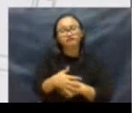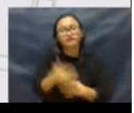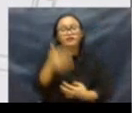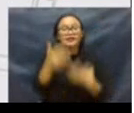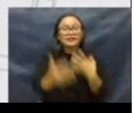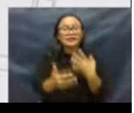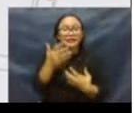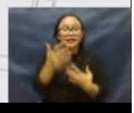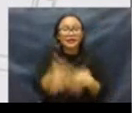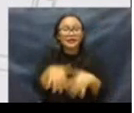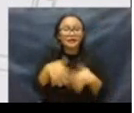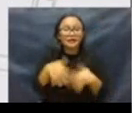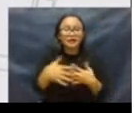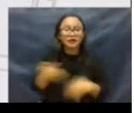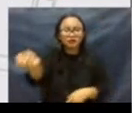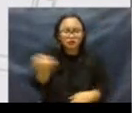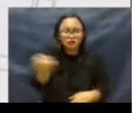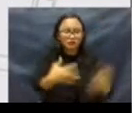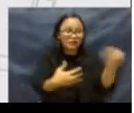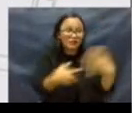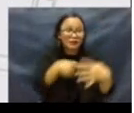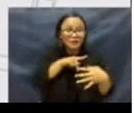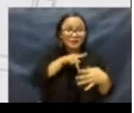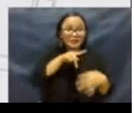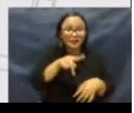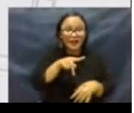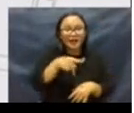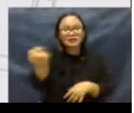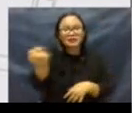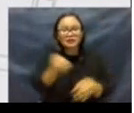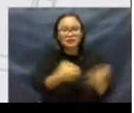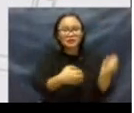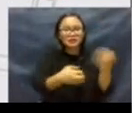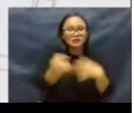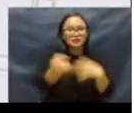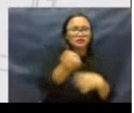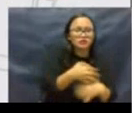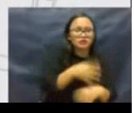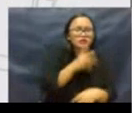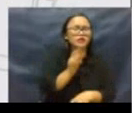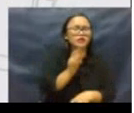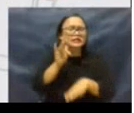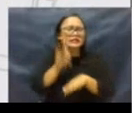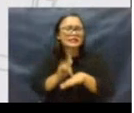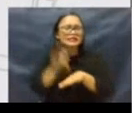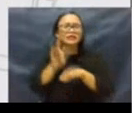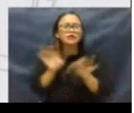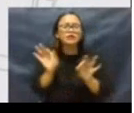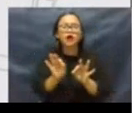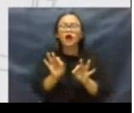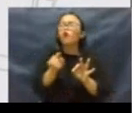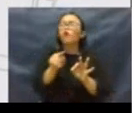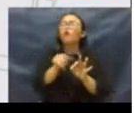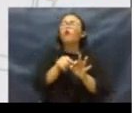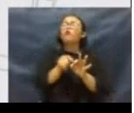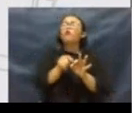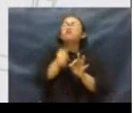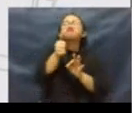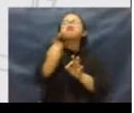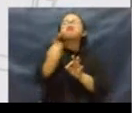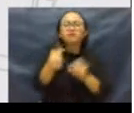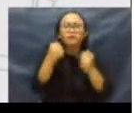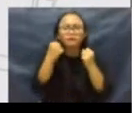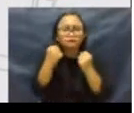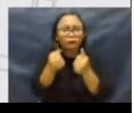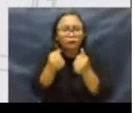mendapatkan para peserta itu tidak aware, tidak peka tentang kekuatan dari praktiknya. Nah, jadi